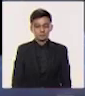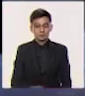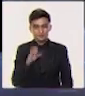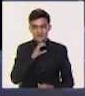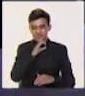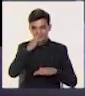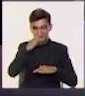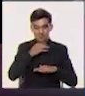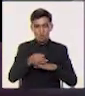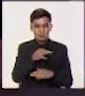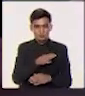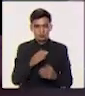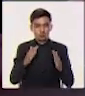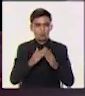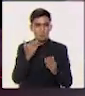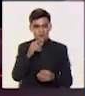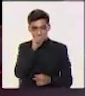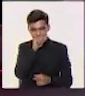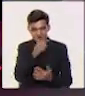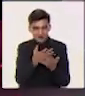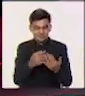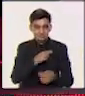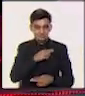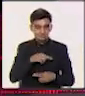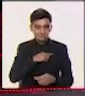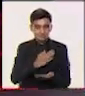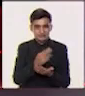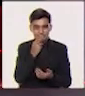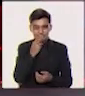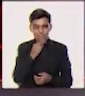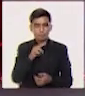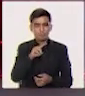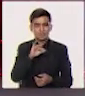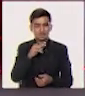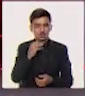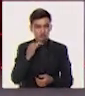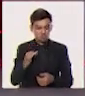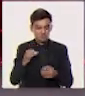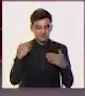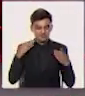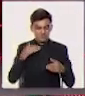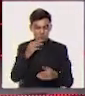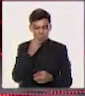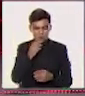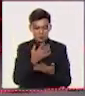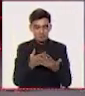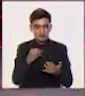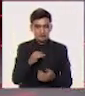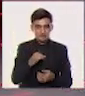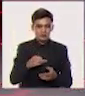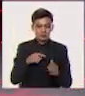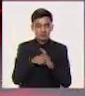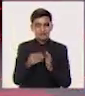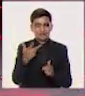Солтүстік Қазақстан облысында үй құстары құс тұмауынан жаппай қырылып қалған болуы мүмкін. Құстардың өлу дерегі облыстағы үш ауданда тіркеліпті,